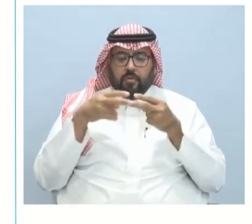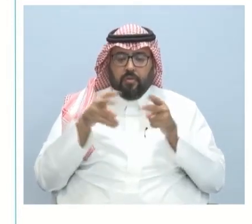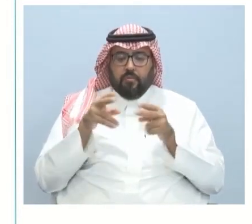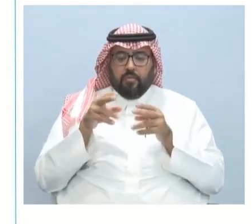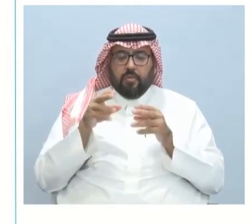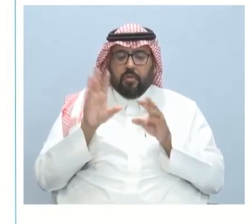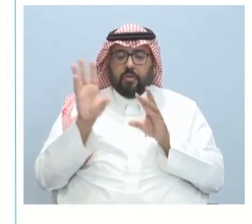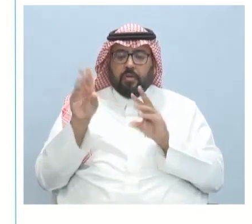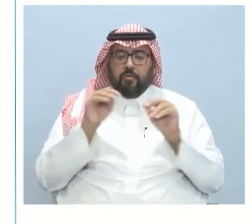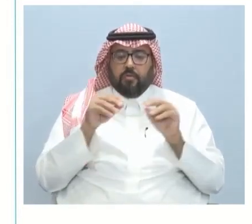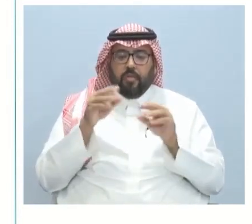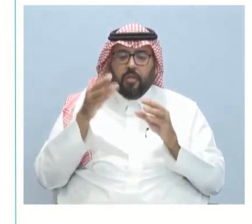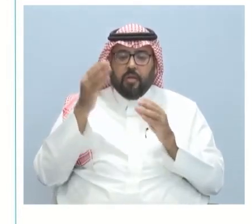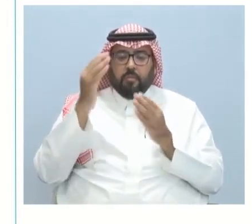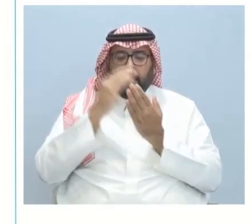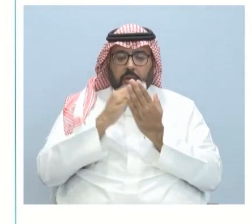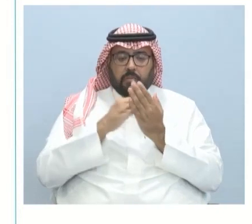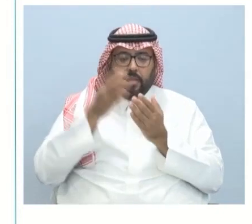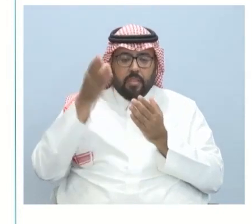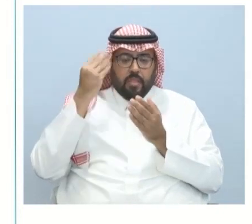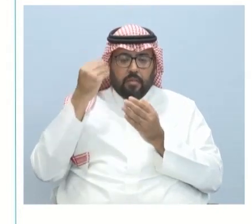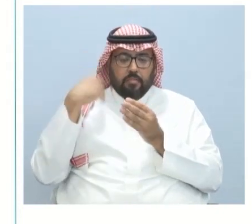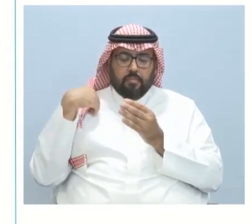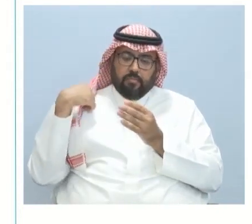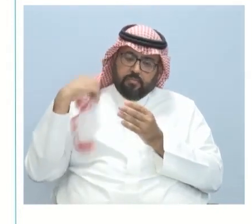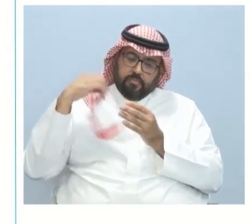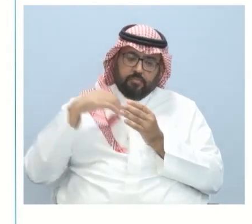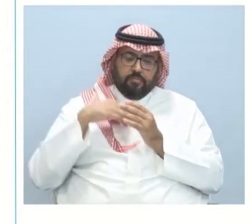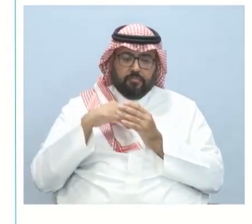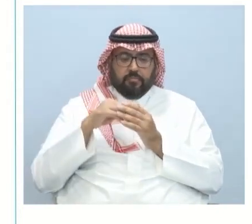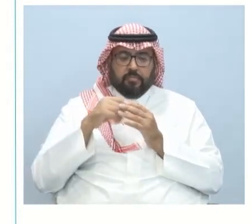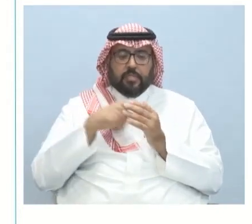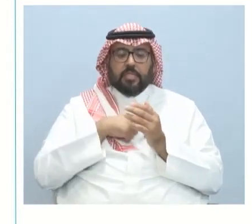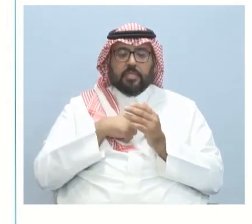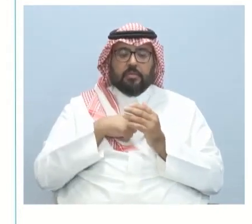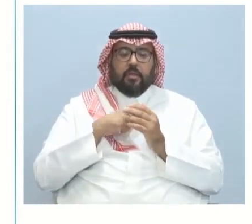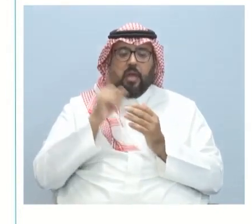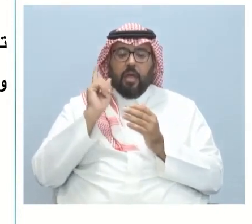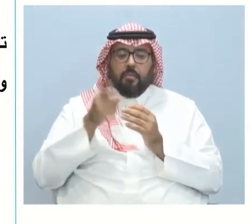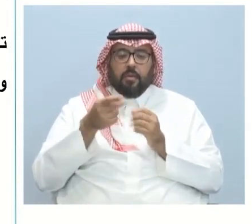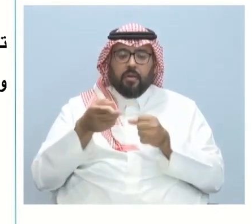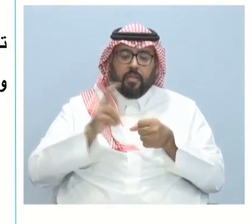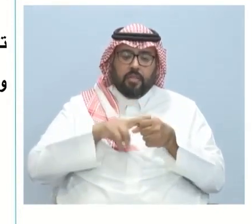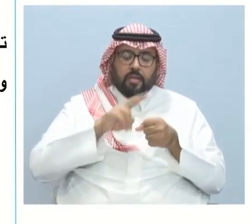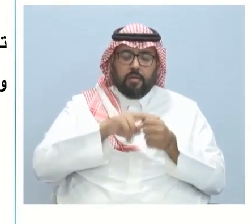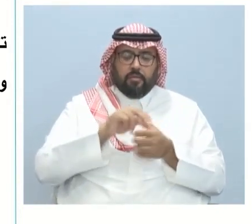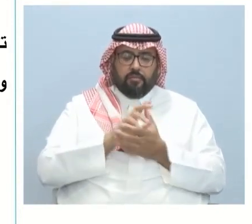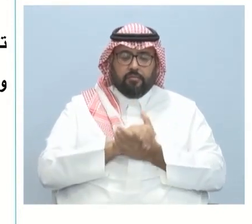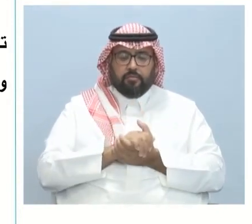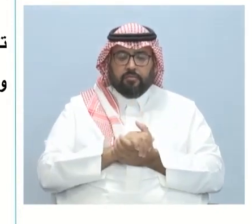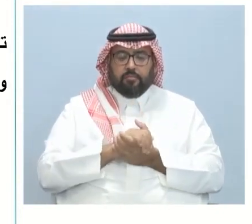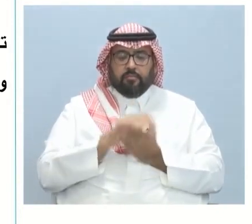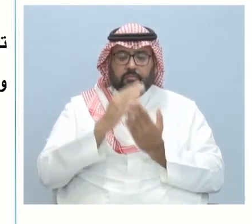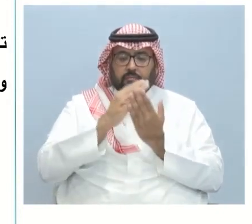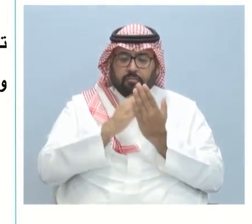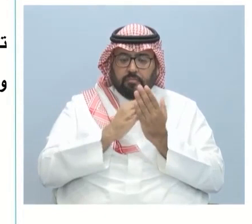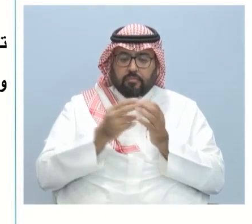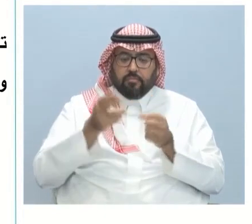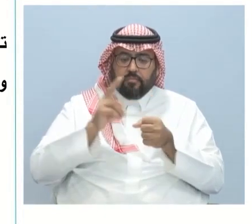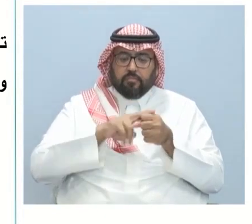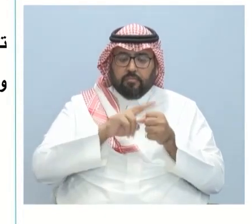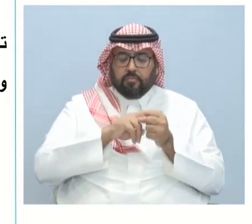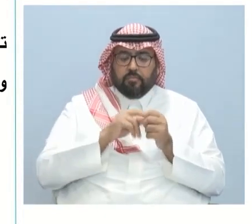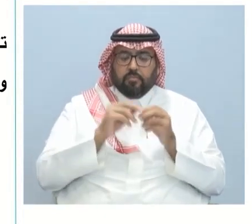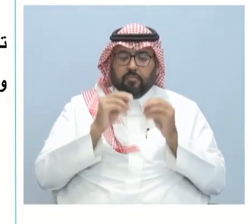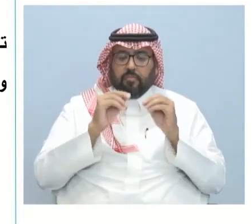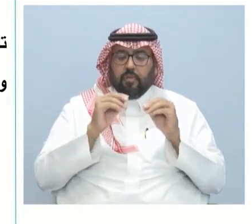التعليمات البرمجيه عده مرات يمكنك استخدام ما يسمى باوامر التكرار لذلك تعتبر لبنات التكرار